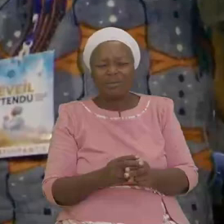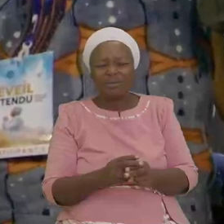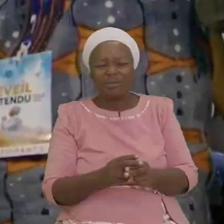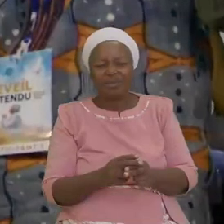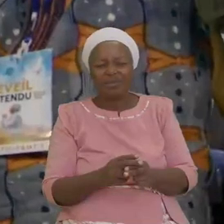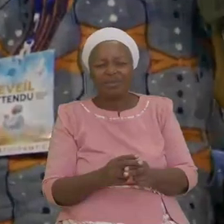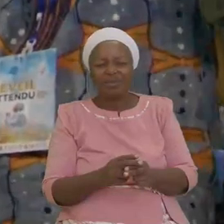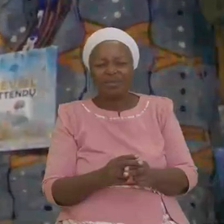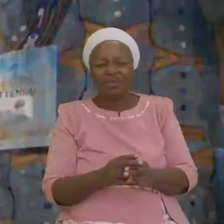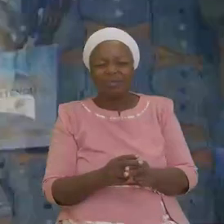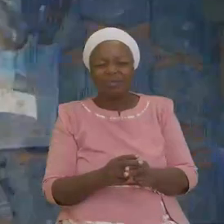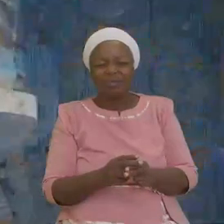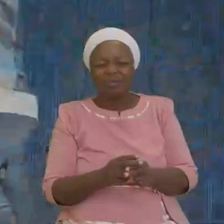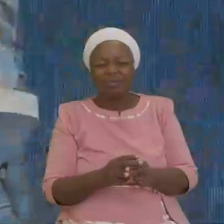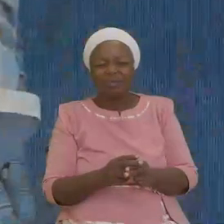Jésus-Christ.